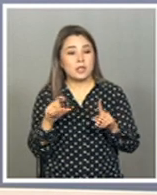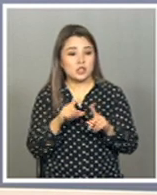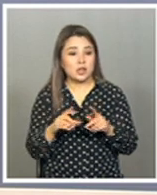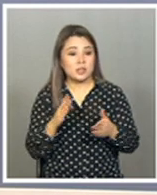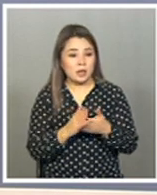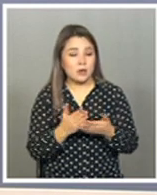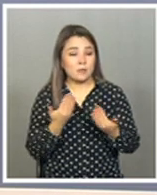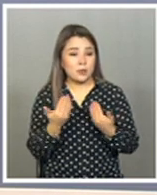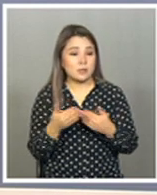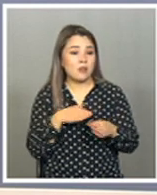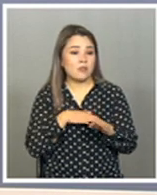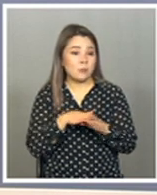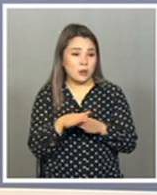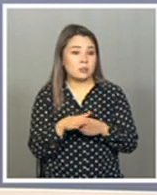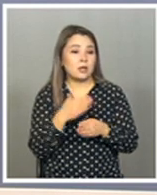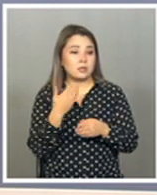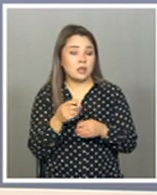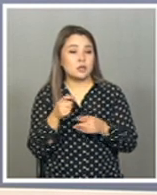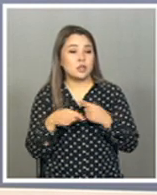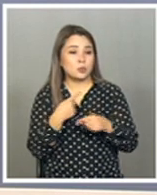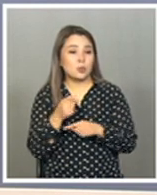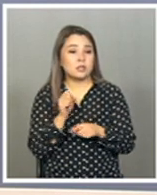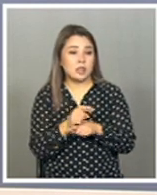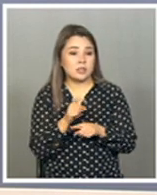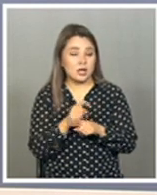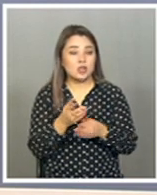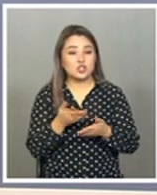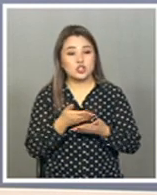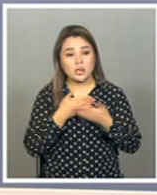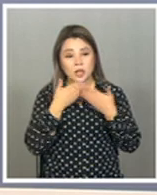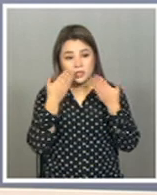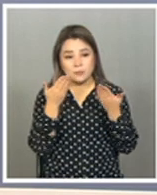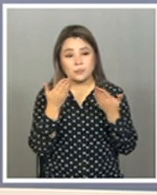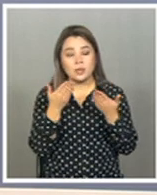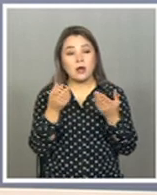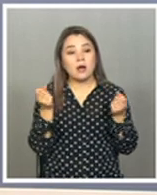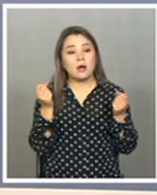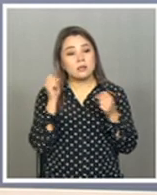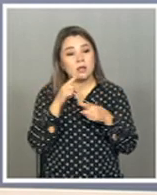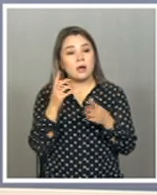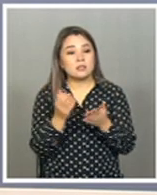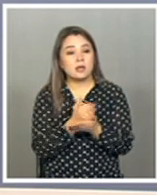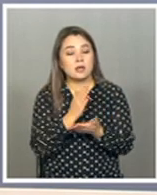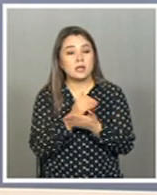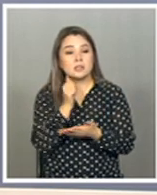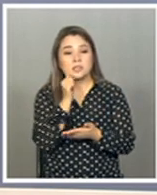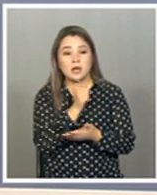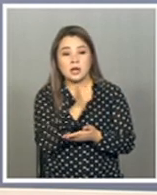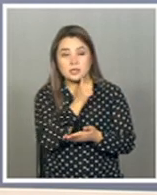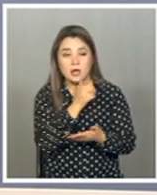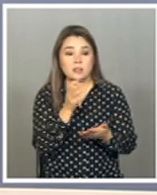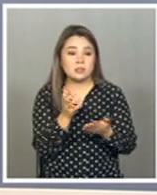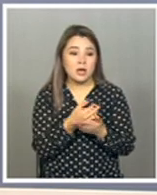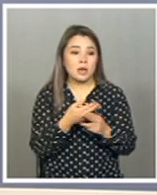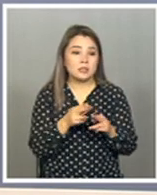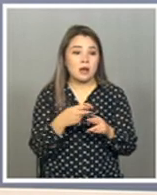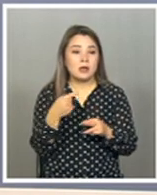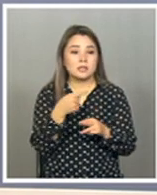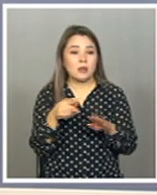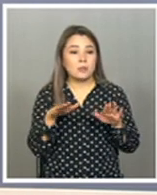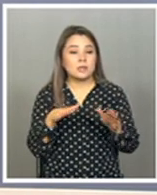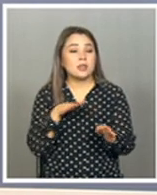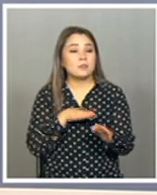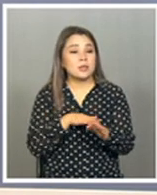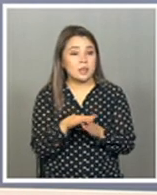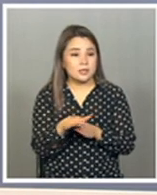Предлагаю выполнить следующее задание. Прочитайте и отгадайте загадки. Найдите отрицательные